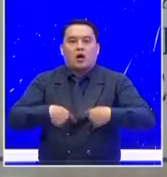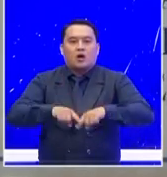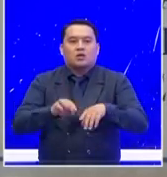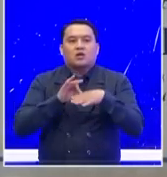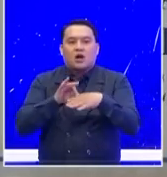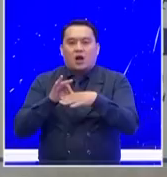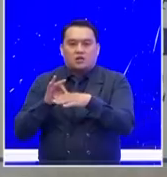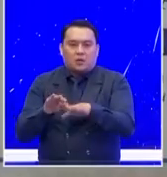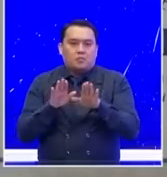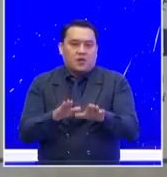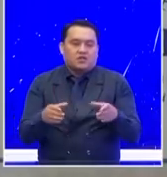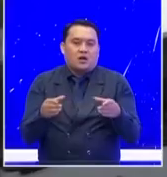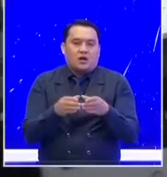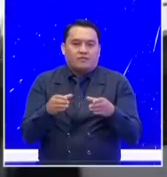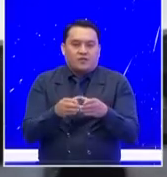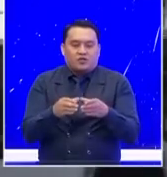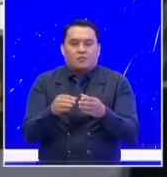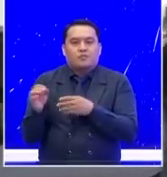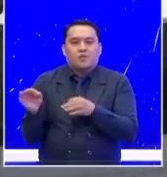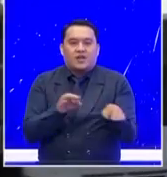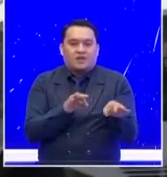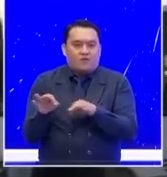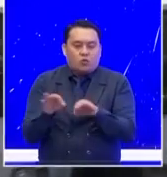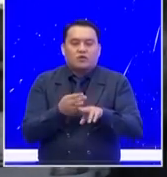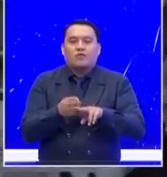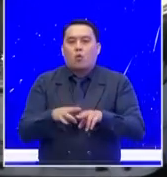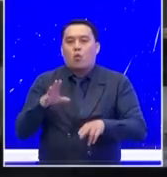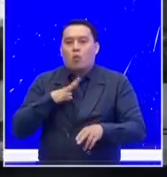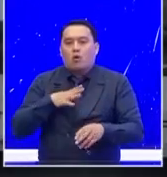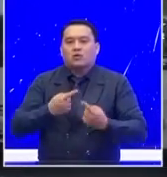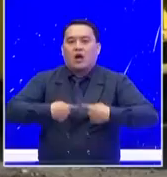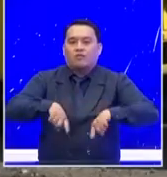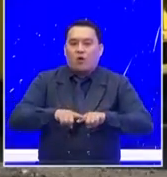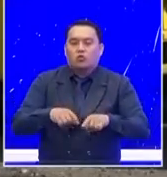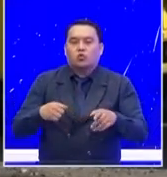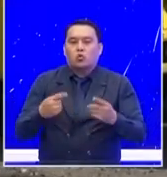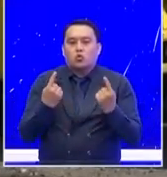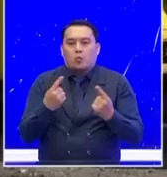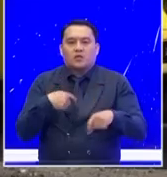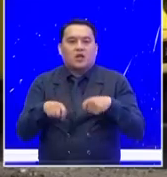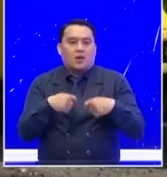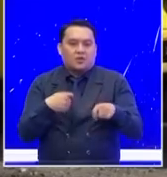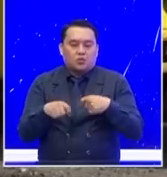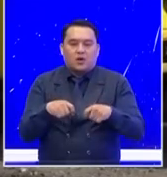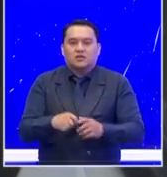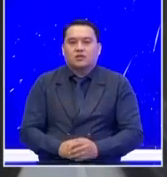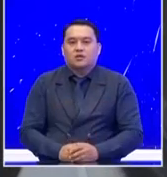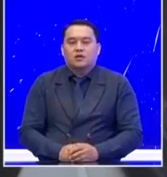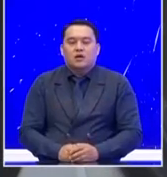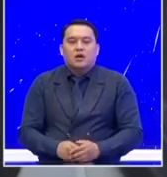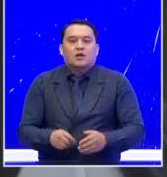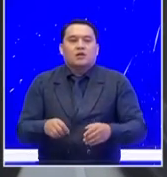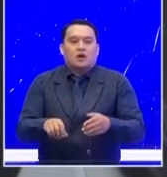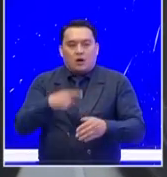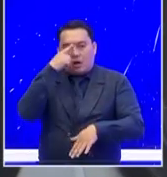развозка посредством местных компаний пассажирских перевозок. Довоз работников также организован и крупными торговыми супермаркетами. Со слов